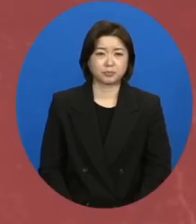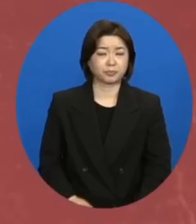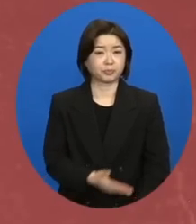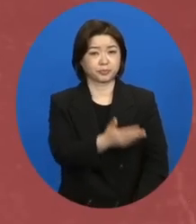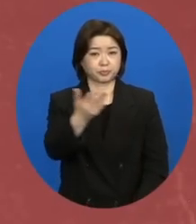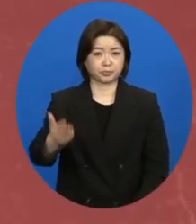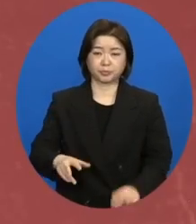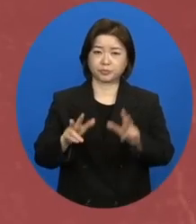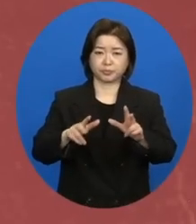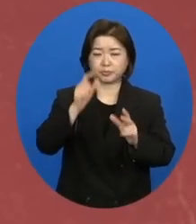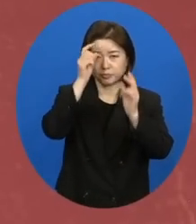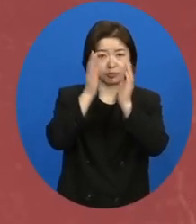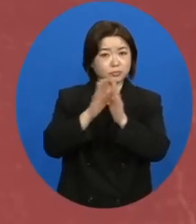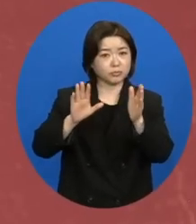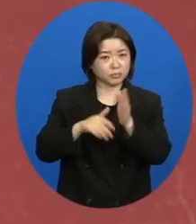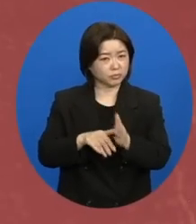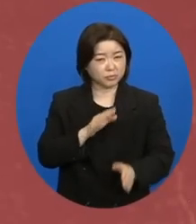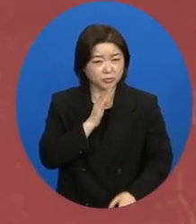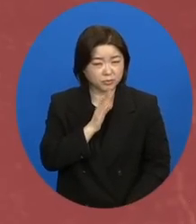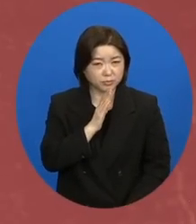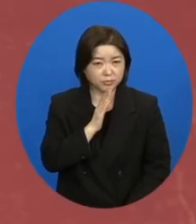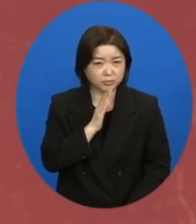여러분 지금 기도할 때 아닙니까?